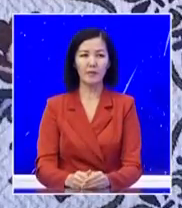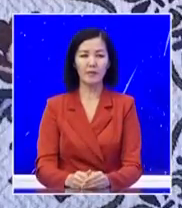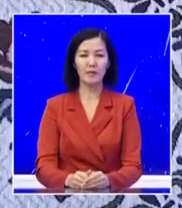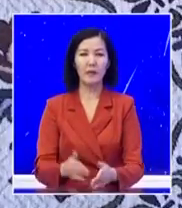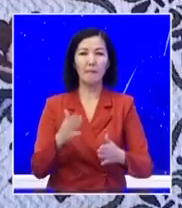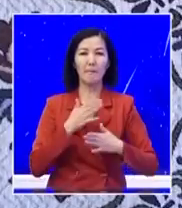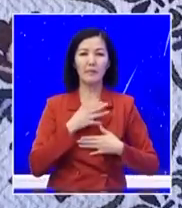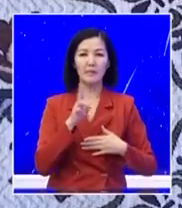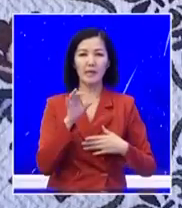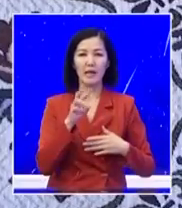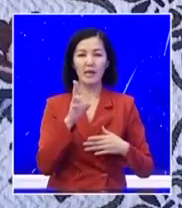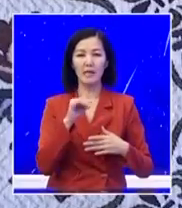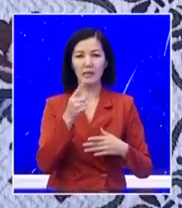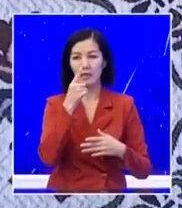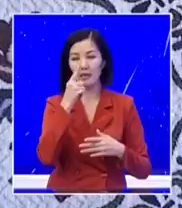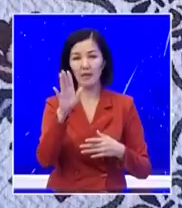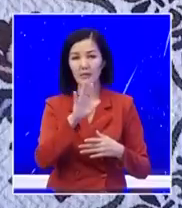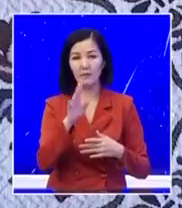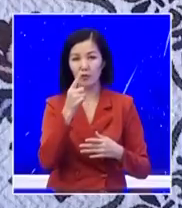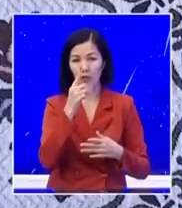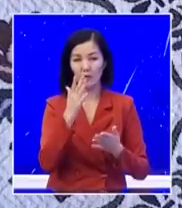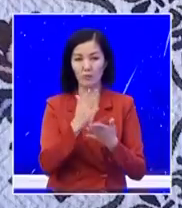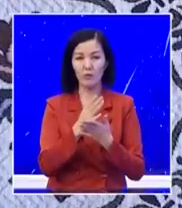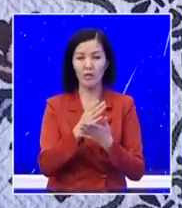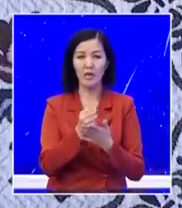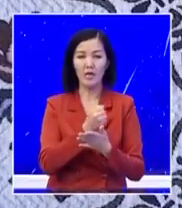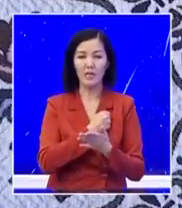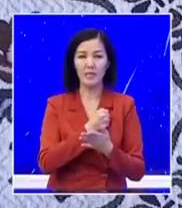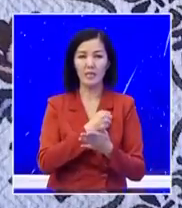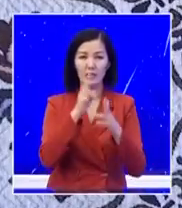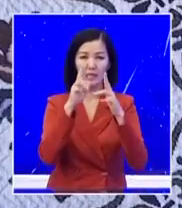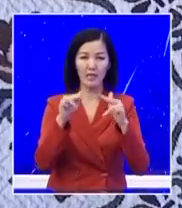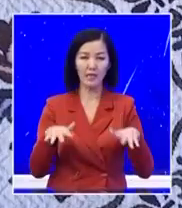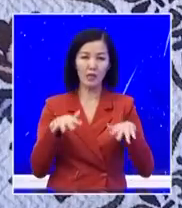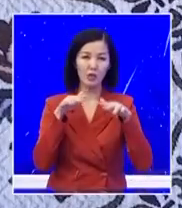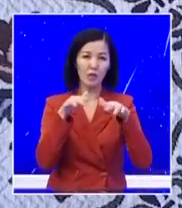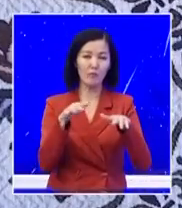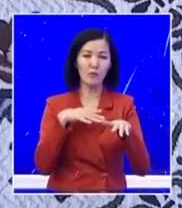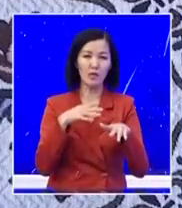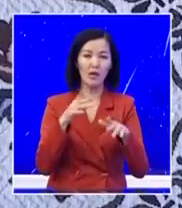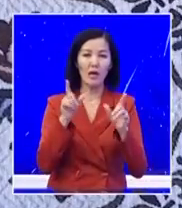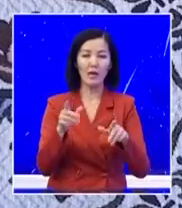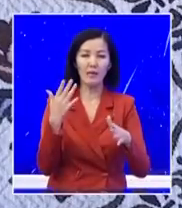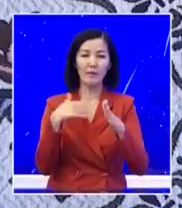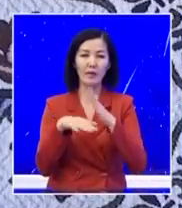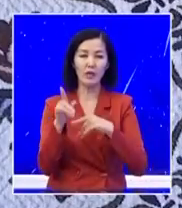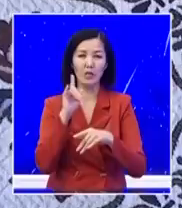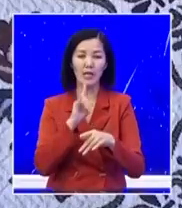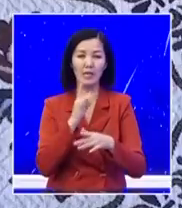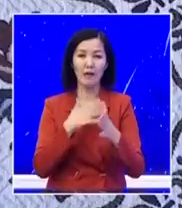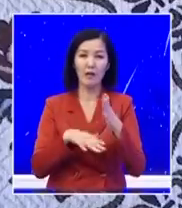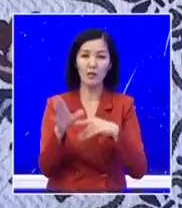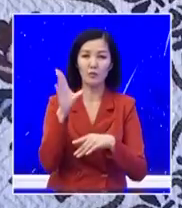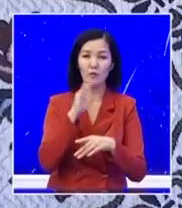Біз Калининградтан алыс кеткен жоқпыз. Қызыл әскер сол кезде лагерге шабуылдады. Адамдар жан жаққа қашты. Әсіресе әйелдер қашып үлгерді. Ал